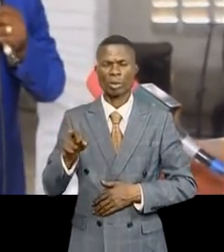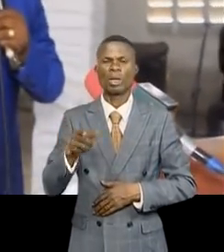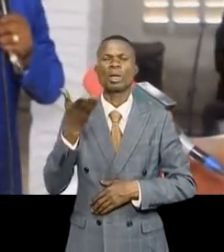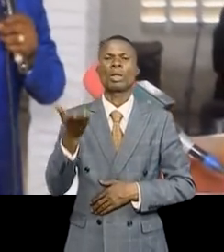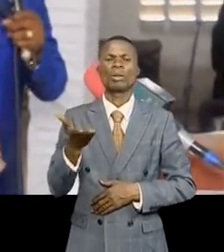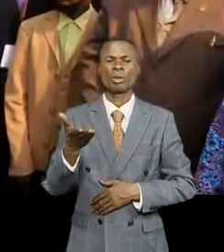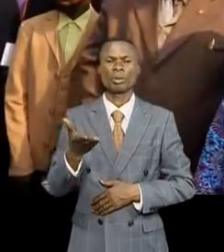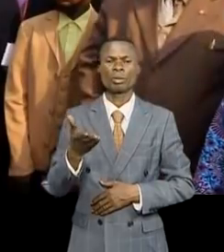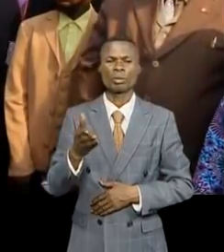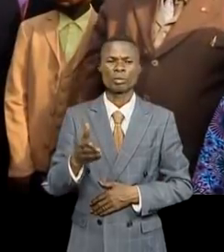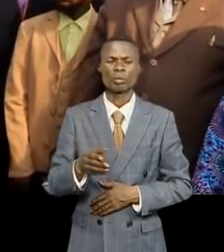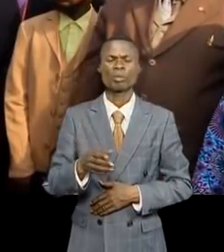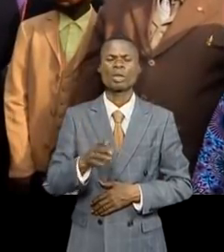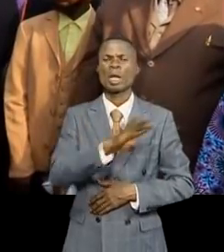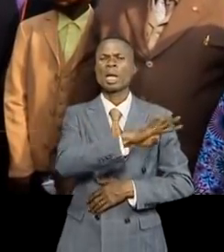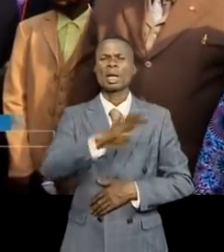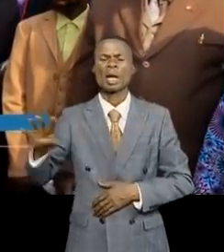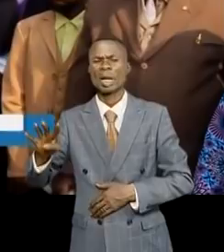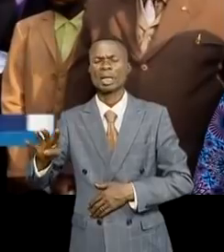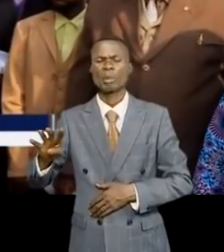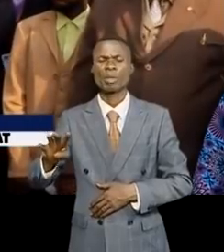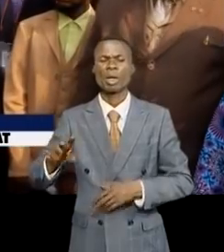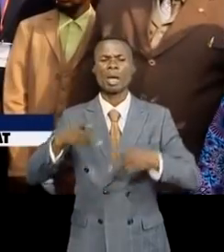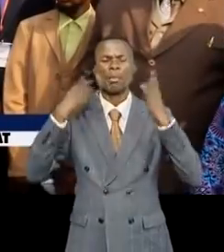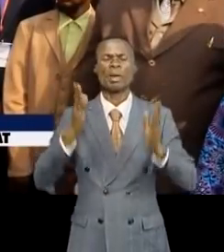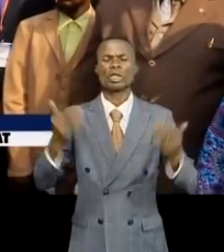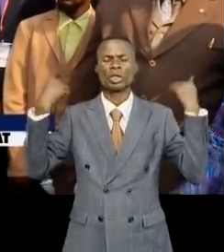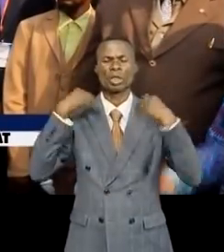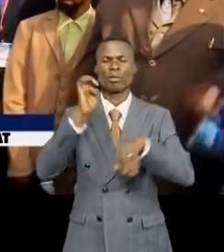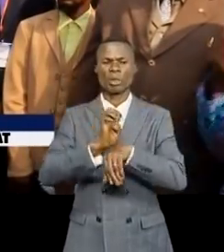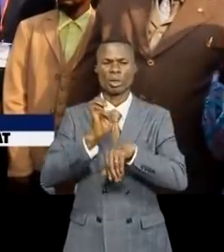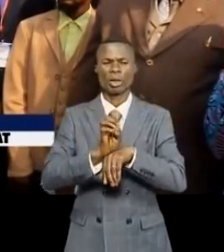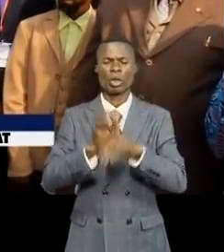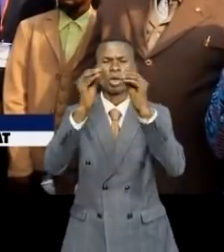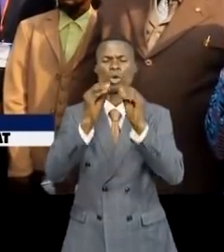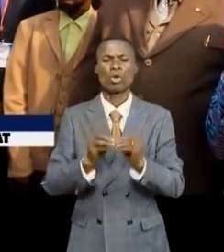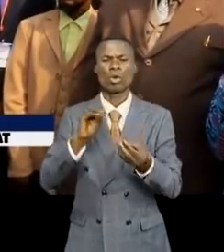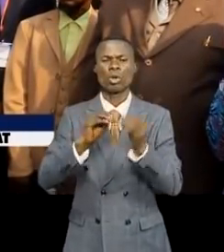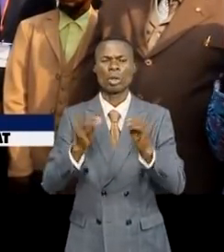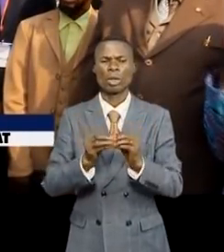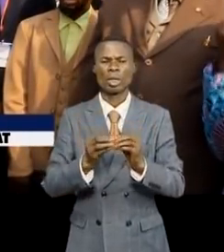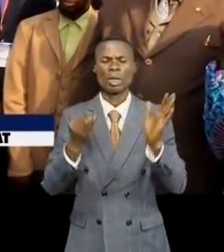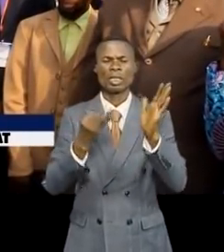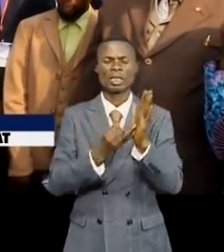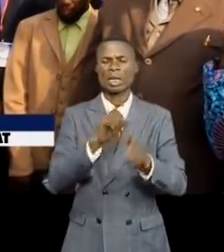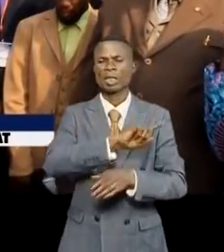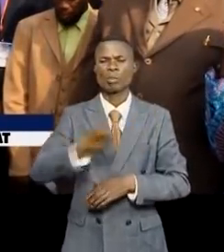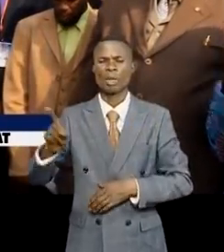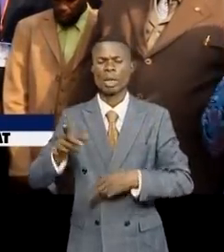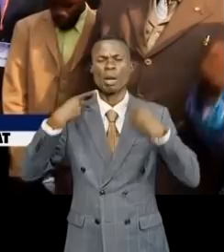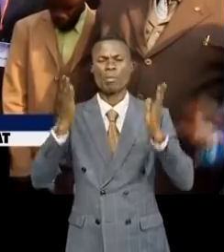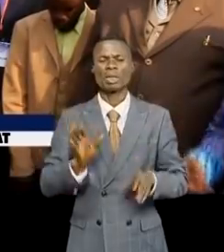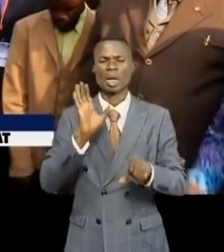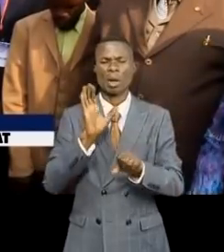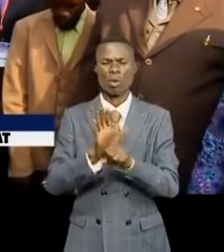sommes plus de 4000 pasteurs leaders des églises. On a atteint le nombre de 7000 pasteurs avec leurs